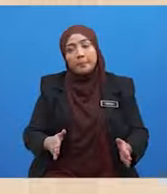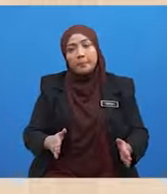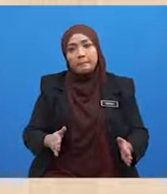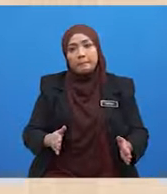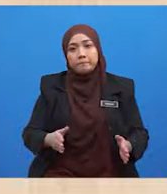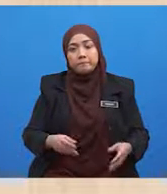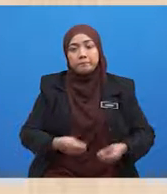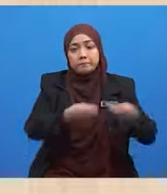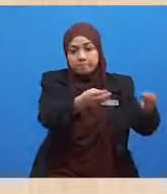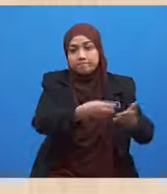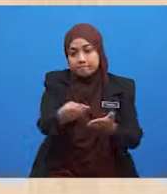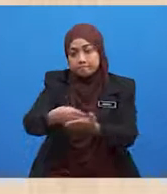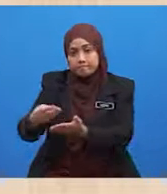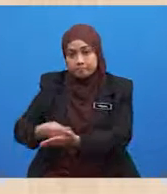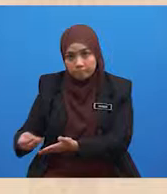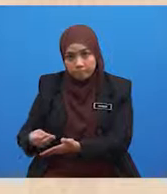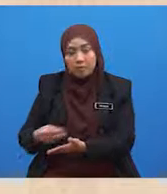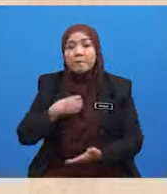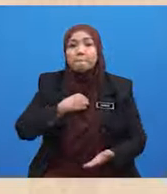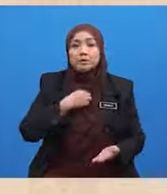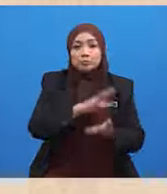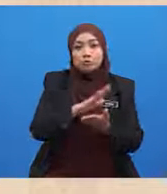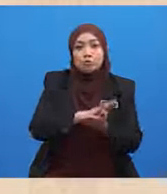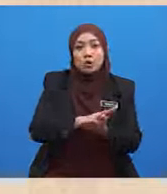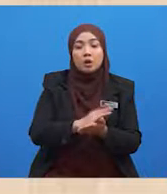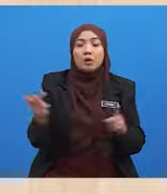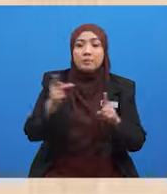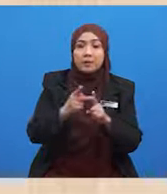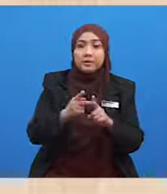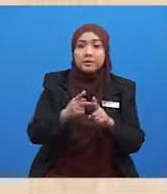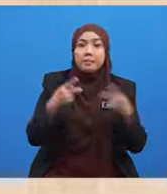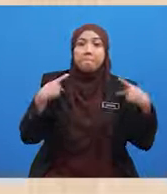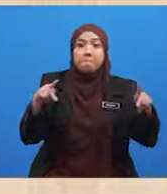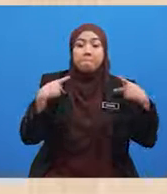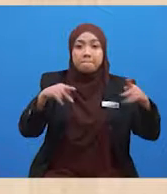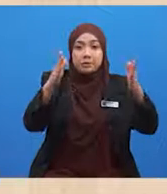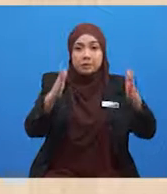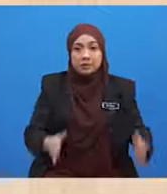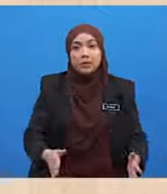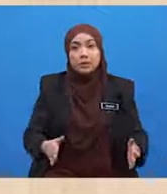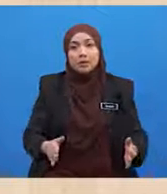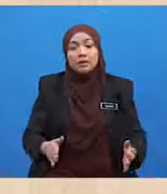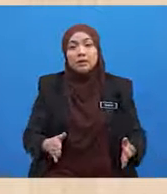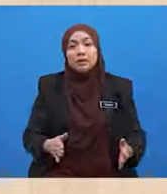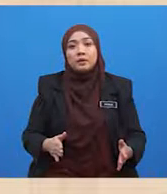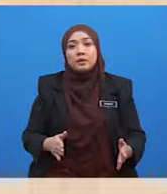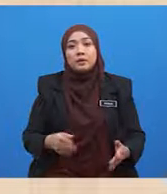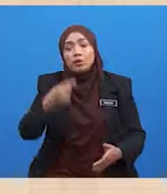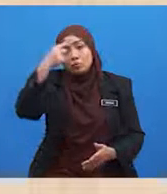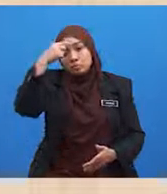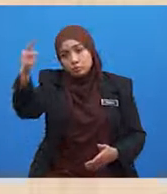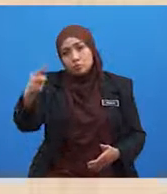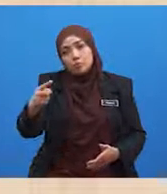kepada petir Day yang menjual pakaian sekolah dan juga di Pasaraya yang menjadi tumpuan pengguna